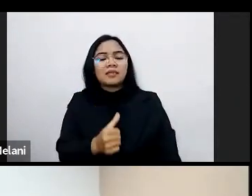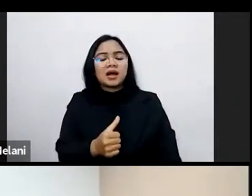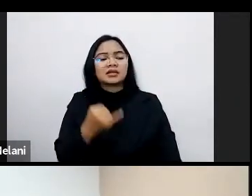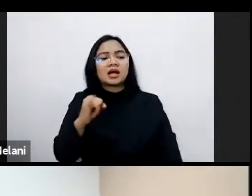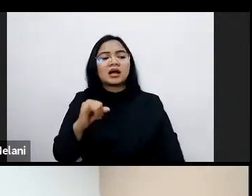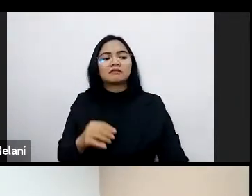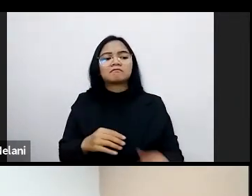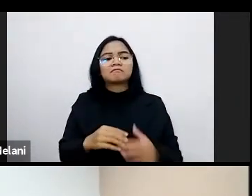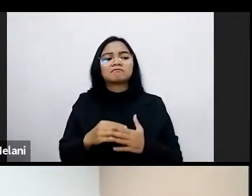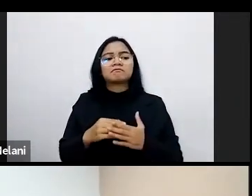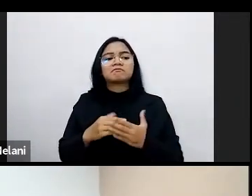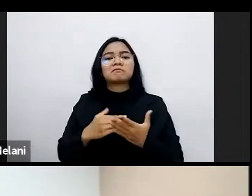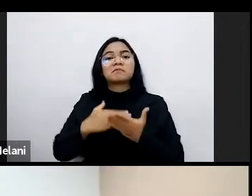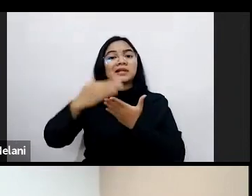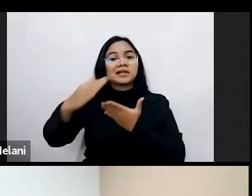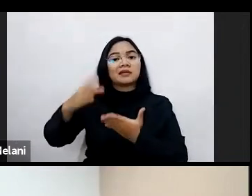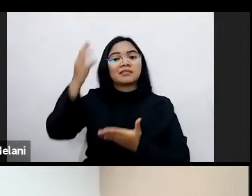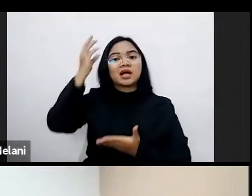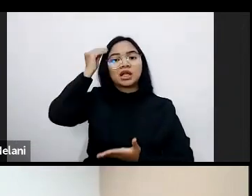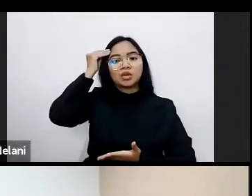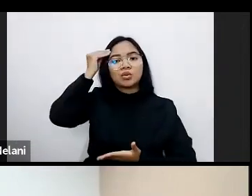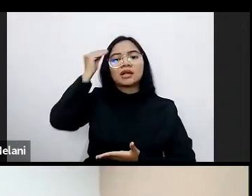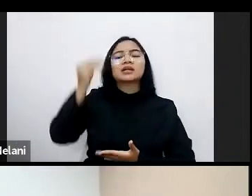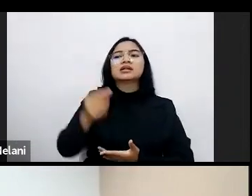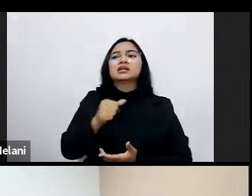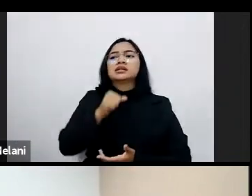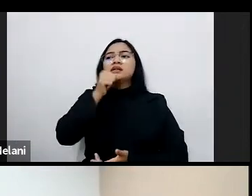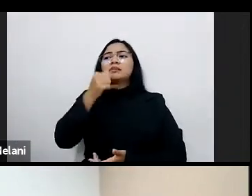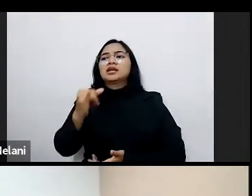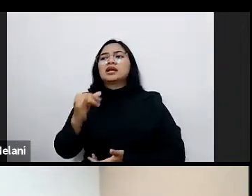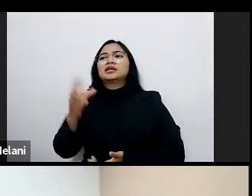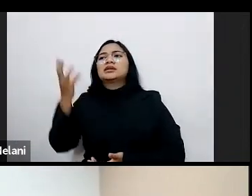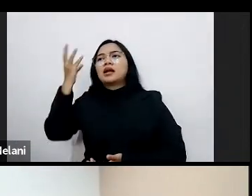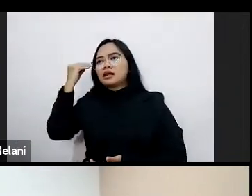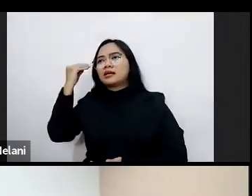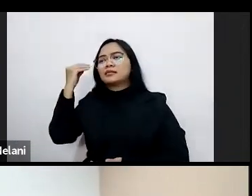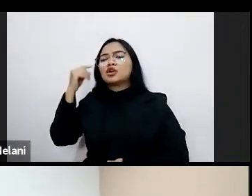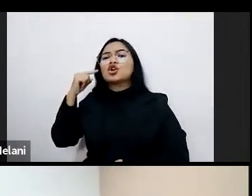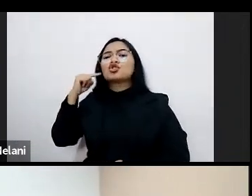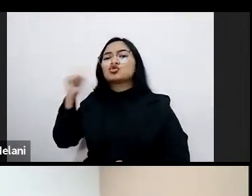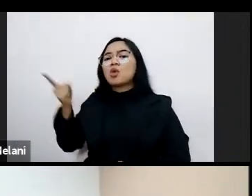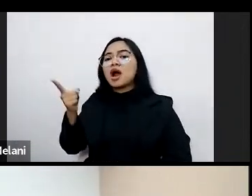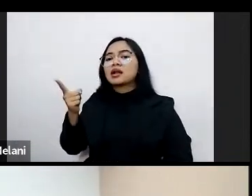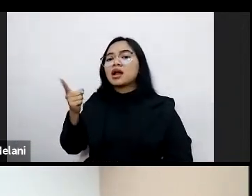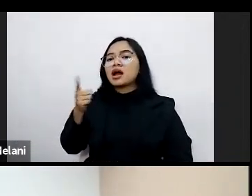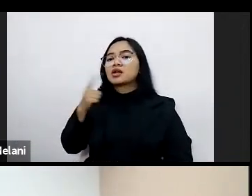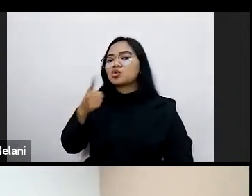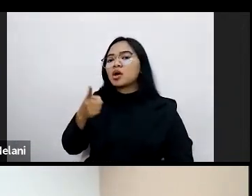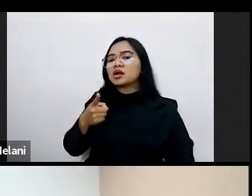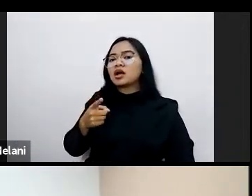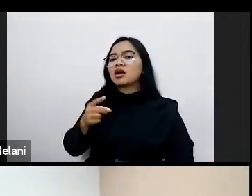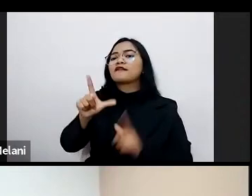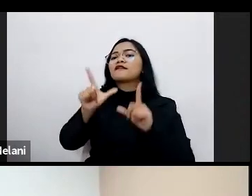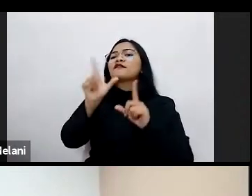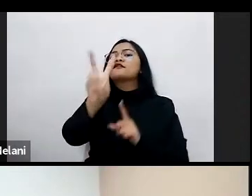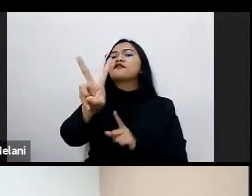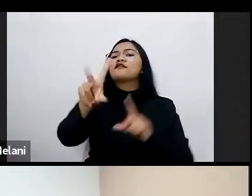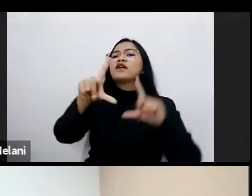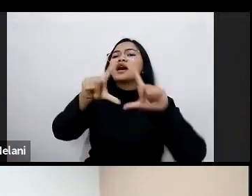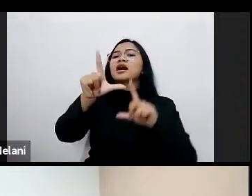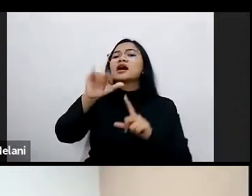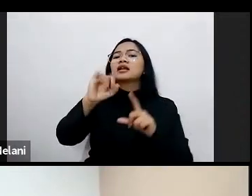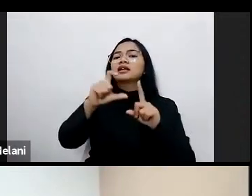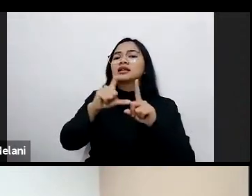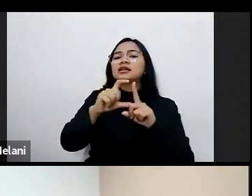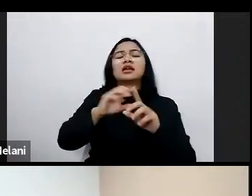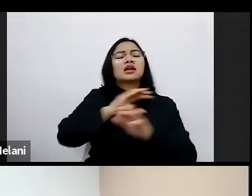siapa yang dianggap sebagai suara valid dari wakil pengetahuan itu, semuanya tuh mesti